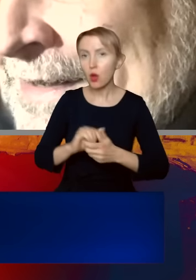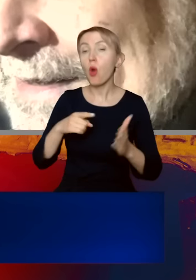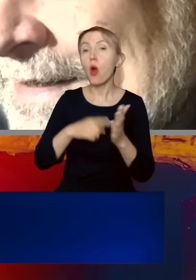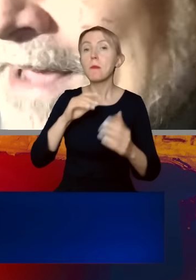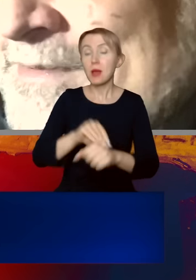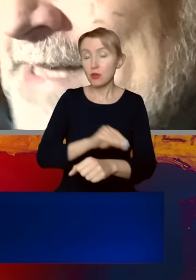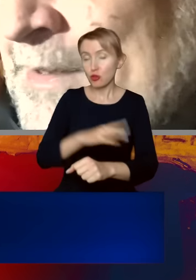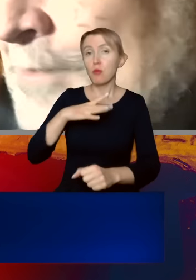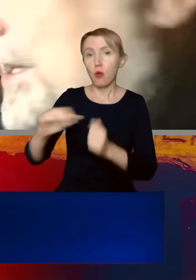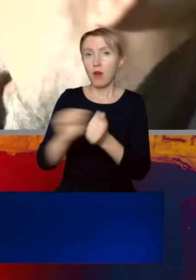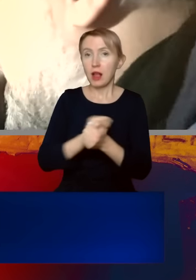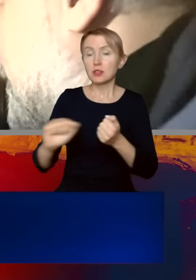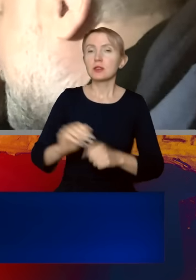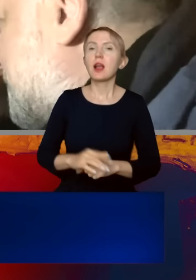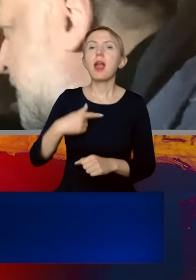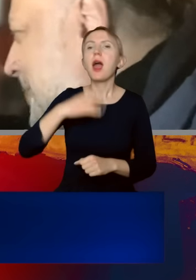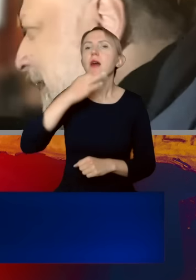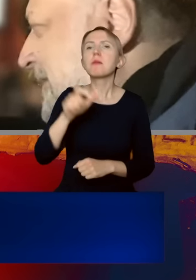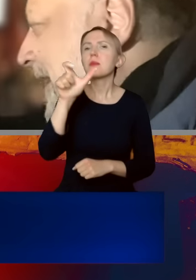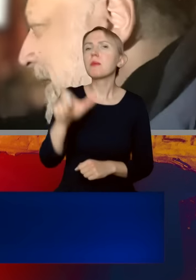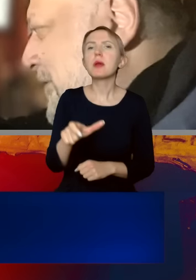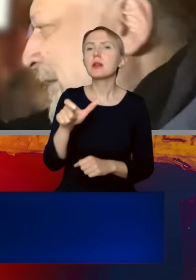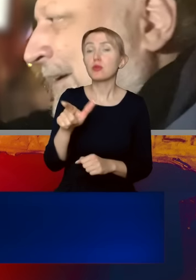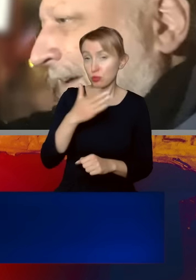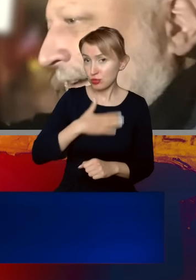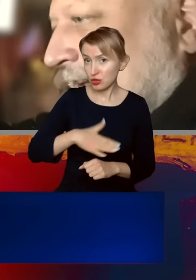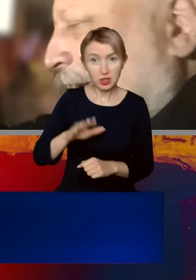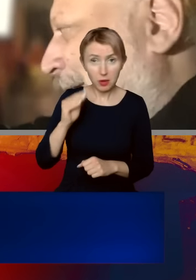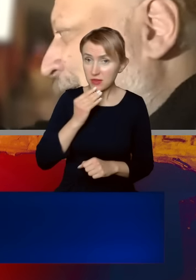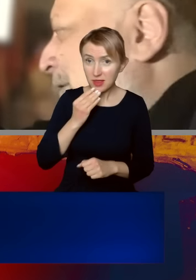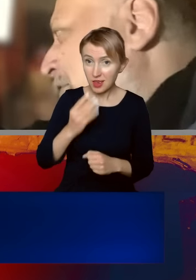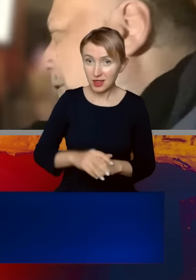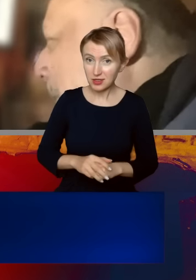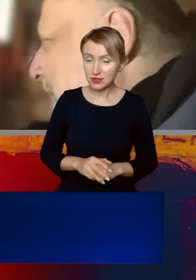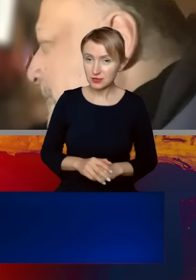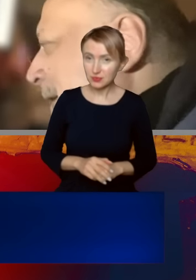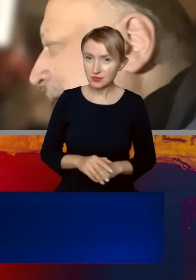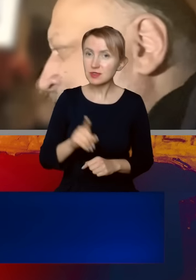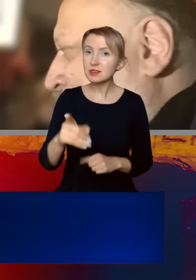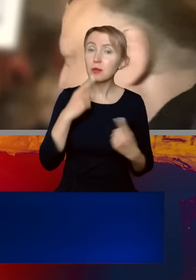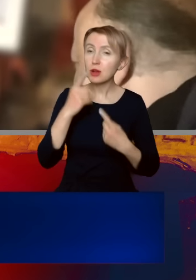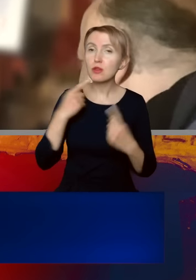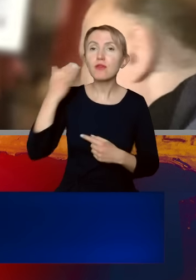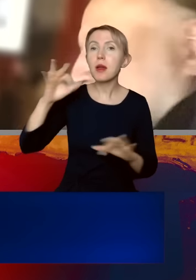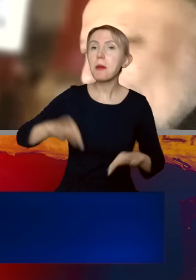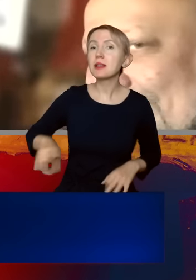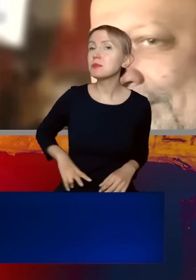walczył. Ja zapytam cię, jak jest, przyjemnie jest nie jeść, i co sądzisz o wypowiedzi pani